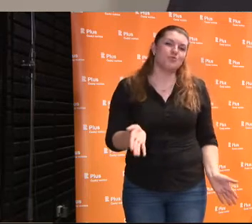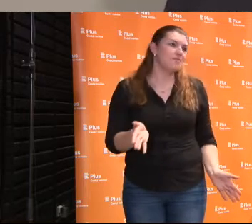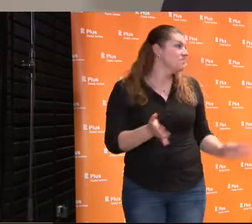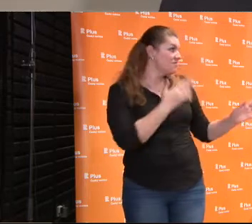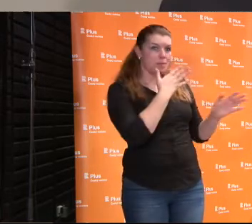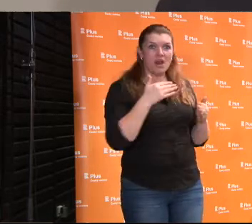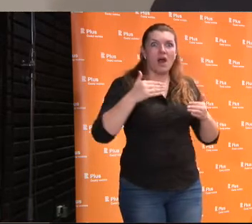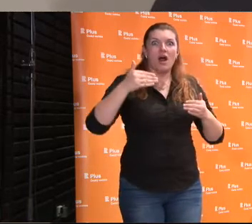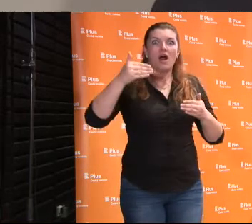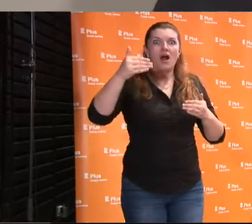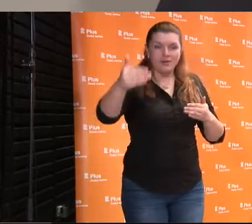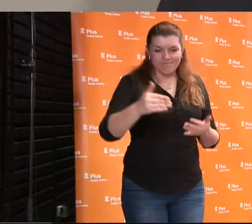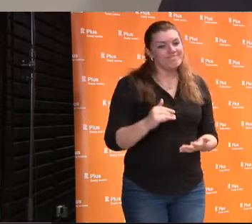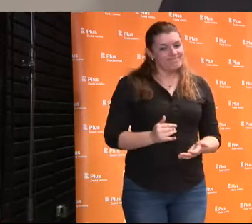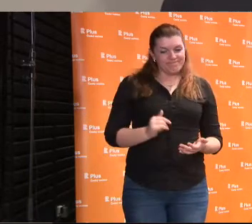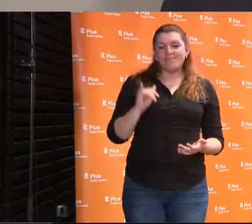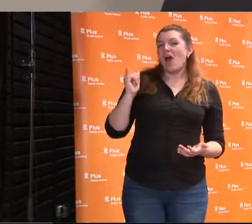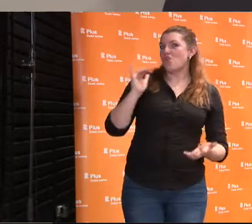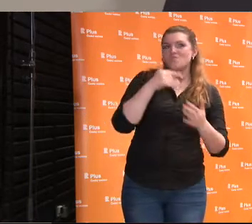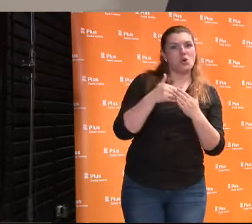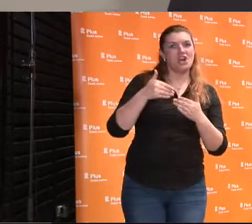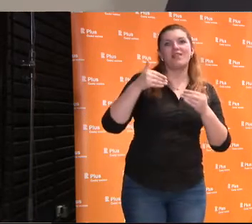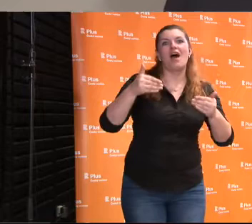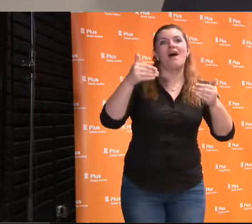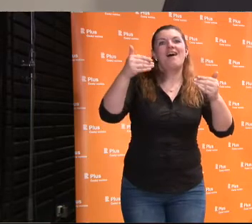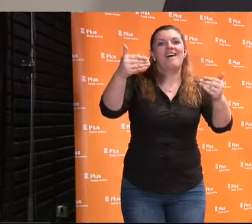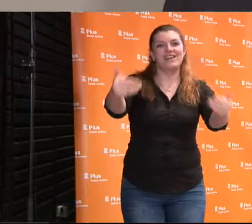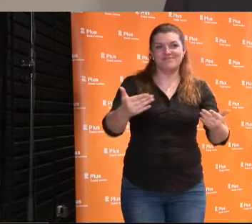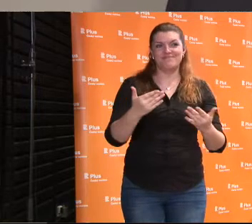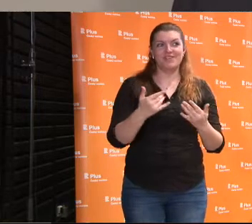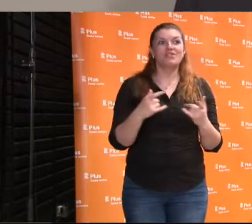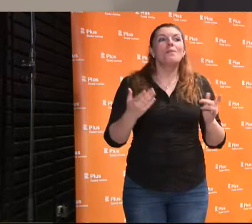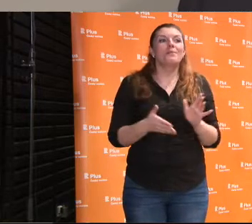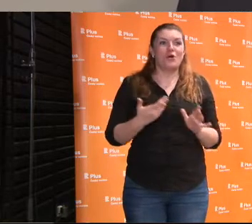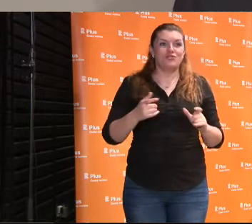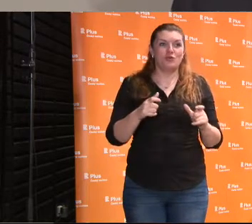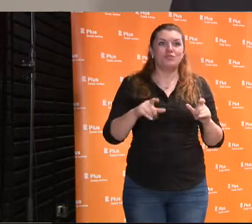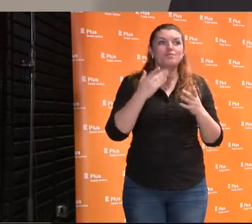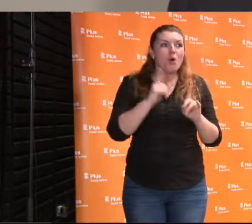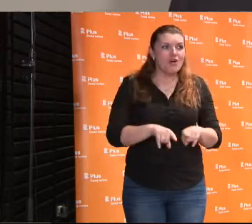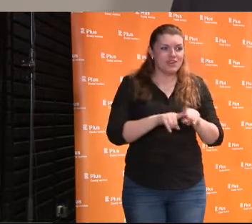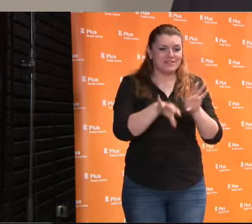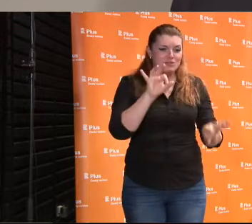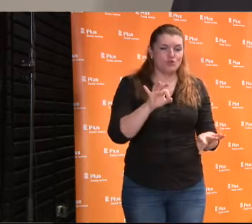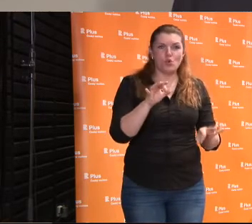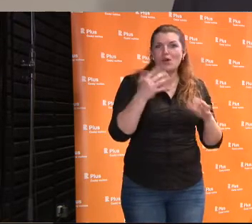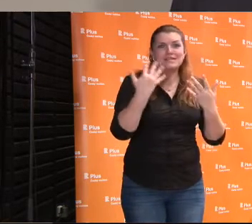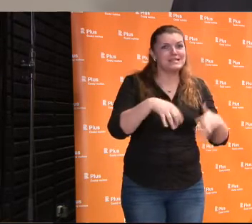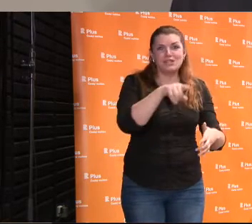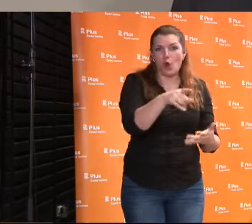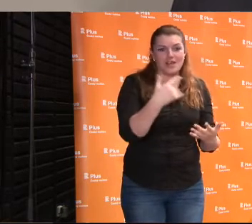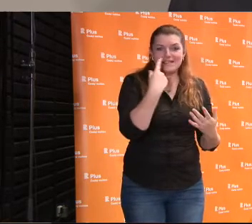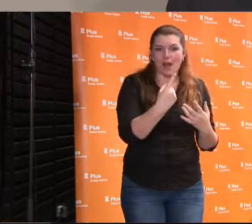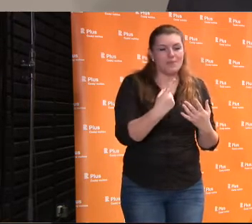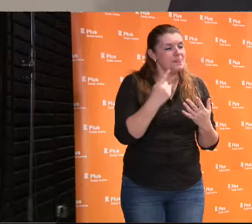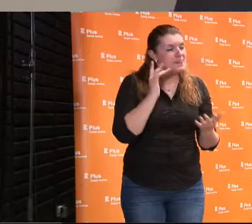vzdaluje. Stále se nám nůžky rozvírají a to proto, že zjišťujeme, proč ten stroj nemůže být dostatečně